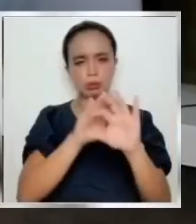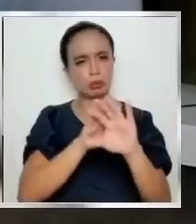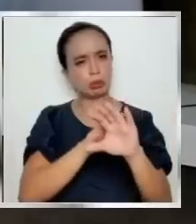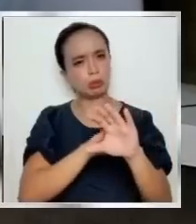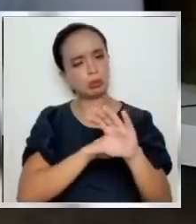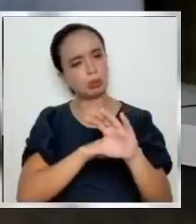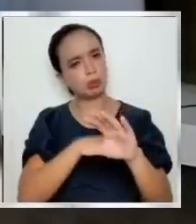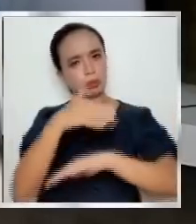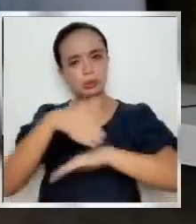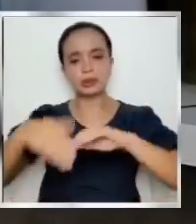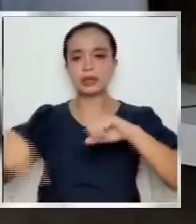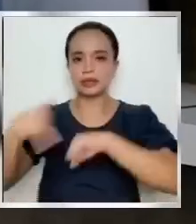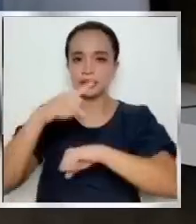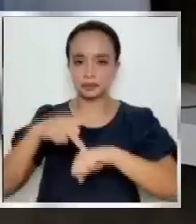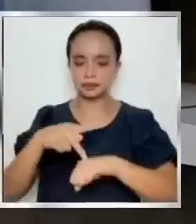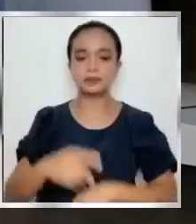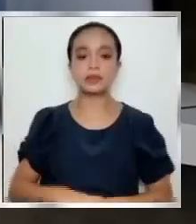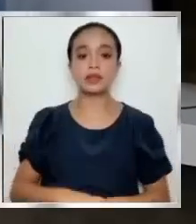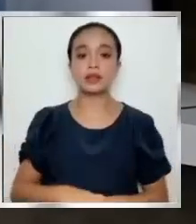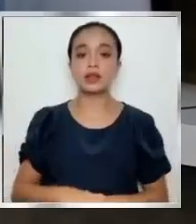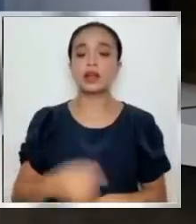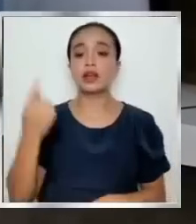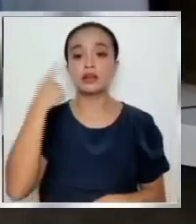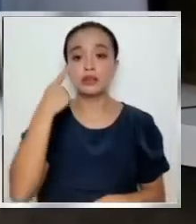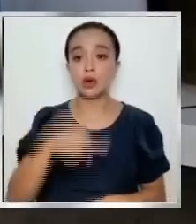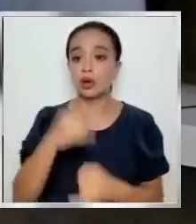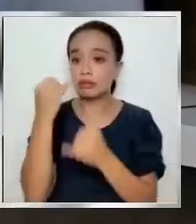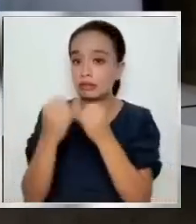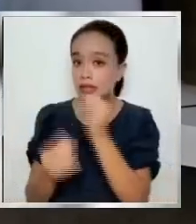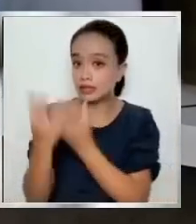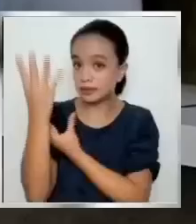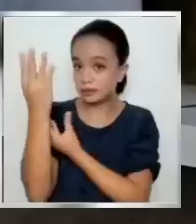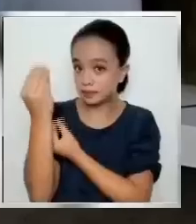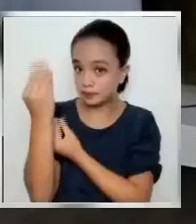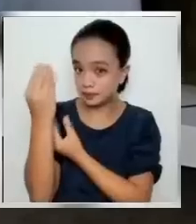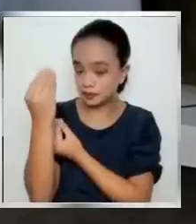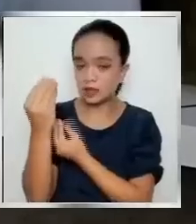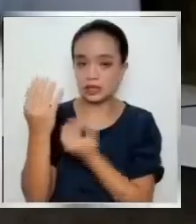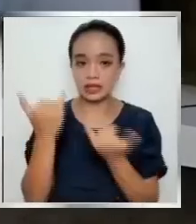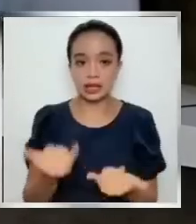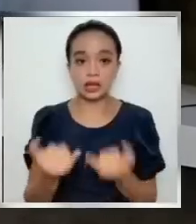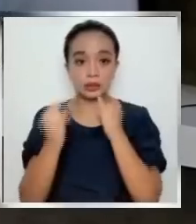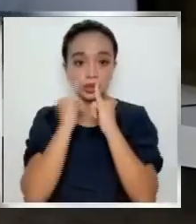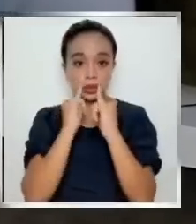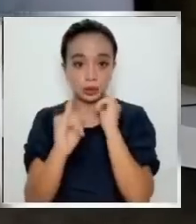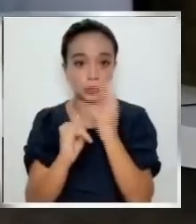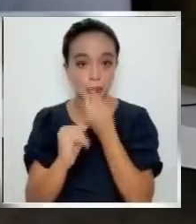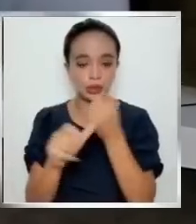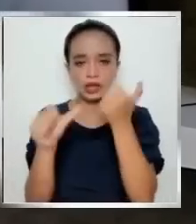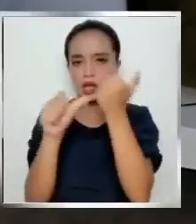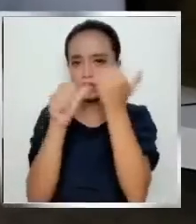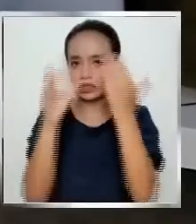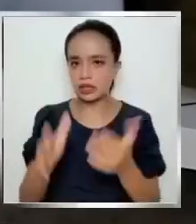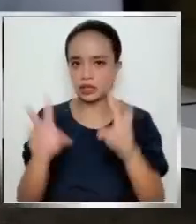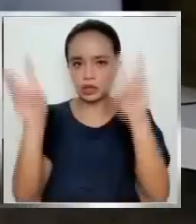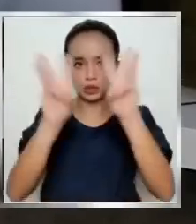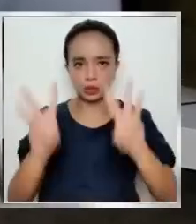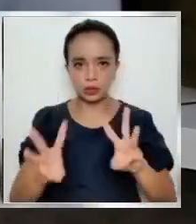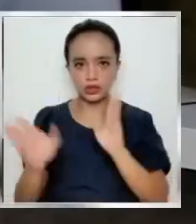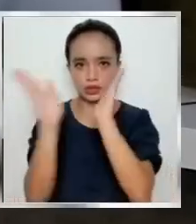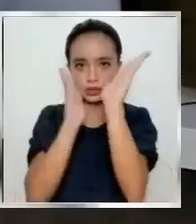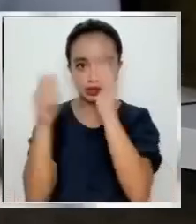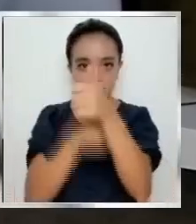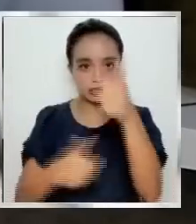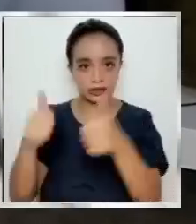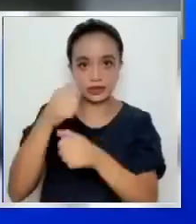o PAR. At para sa pinakahuling detalye, makakapanayam po natin ang Assistant Weather Services Chief ng PAGASA na